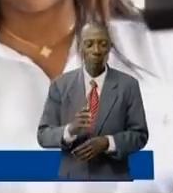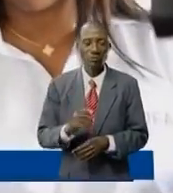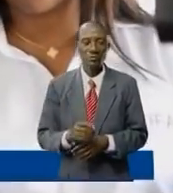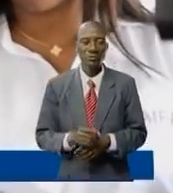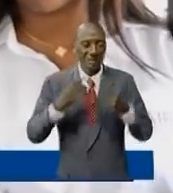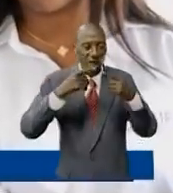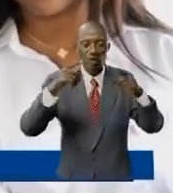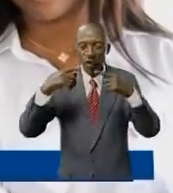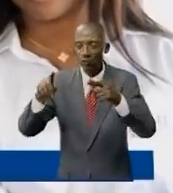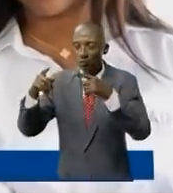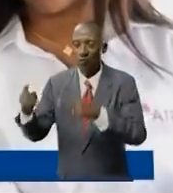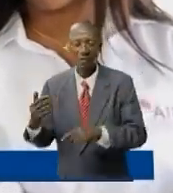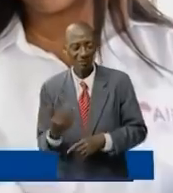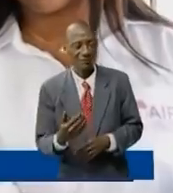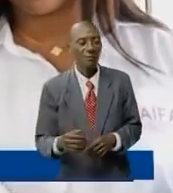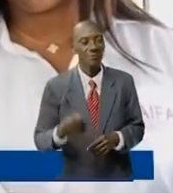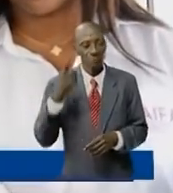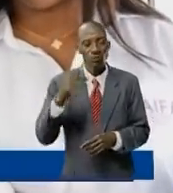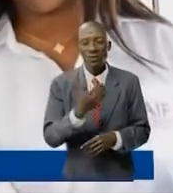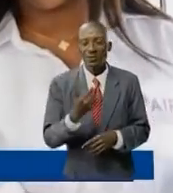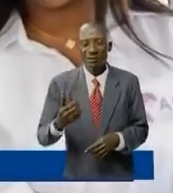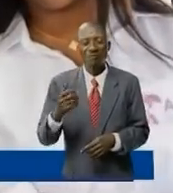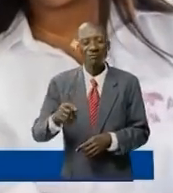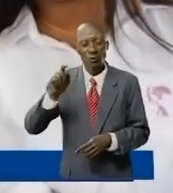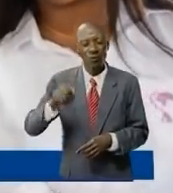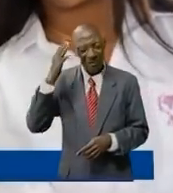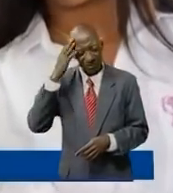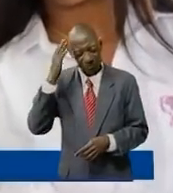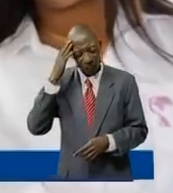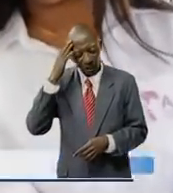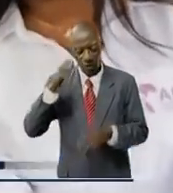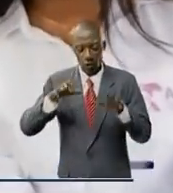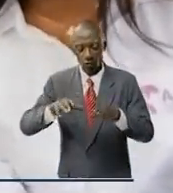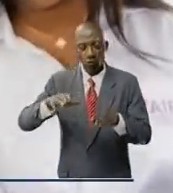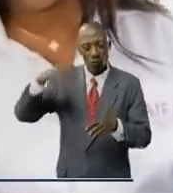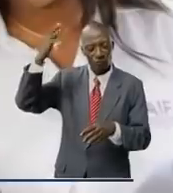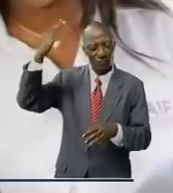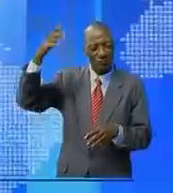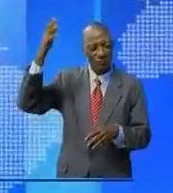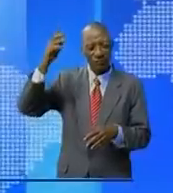enfants pour qu'ils prennent conscience que le Congo de demain, ça sera avec eux.